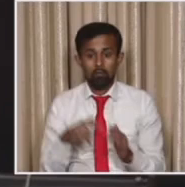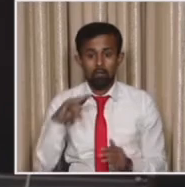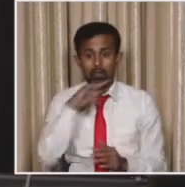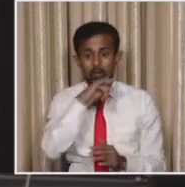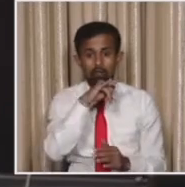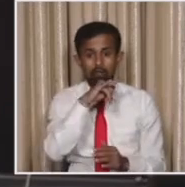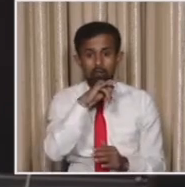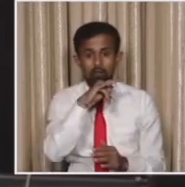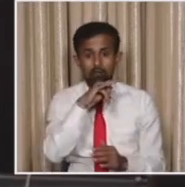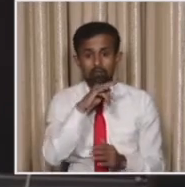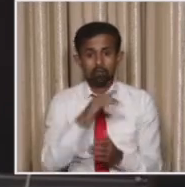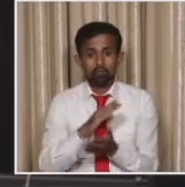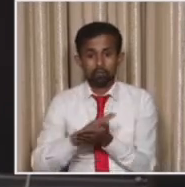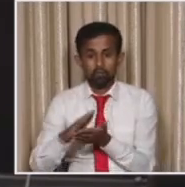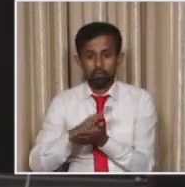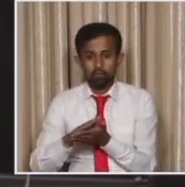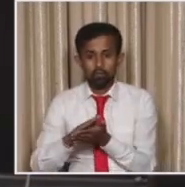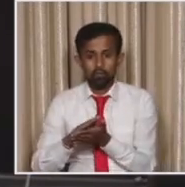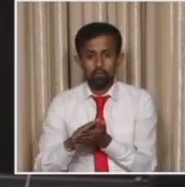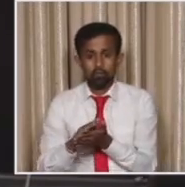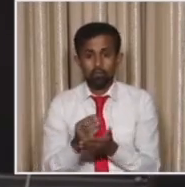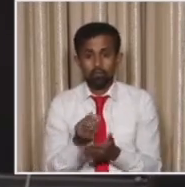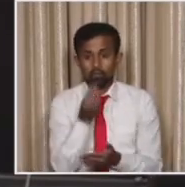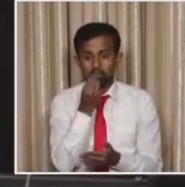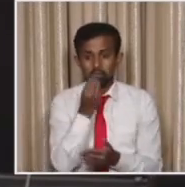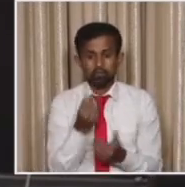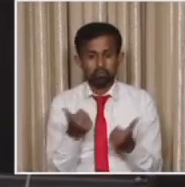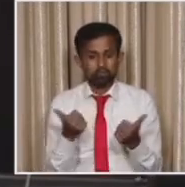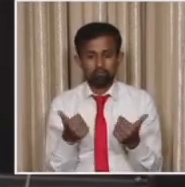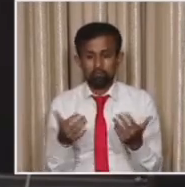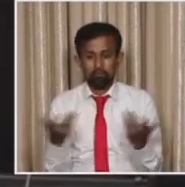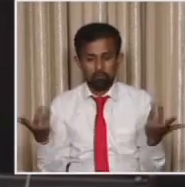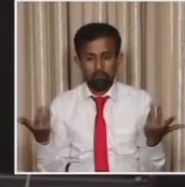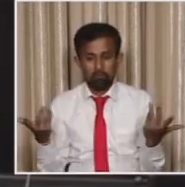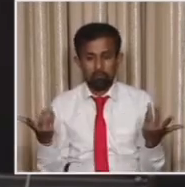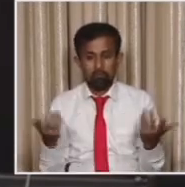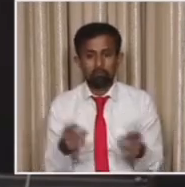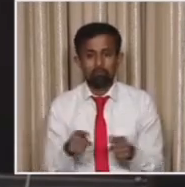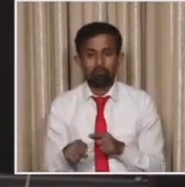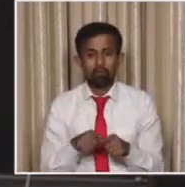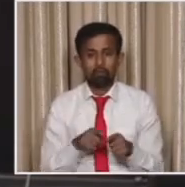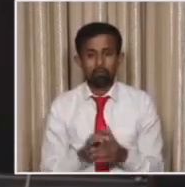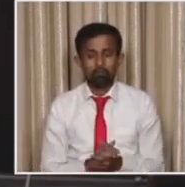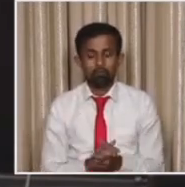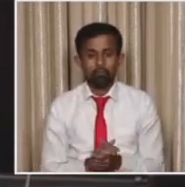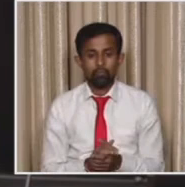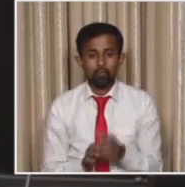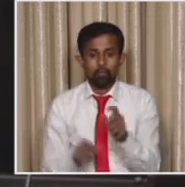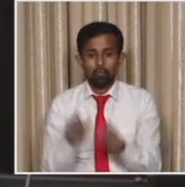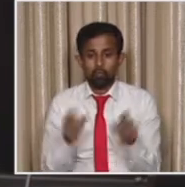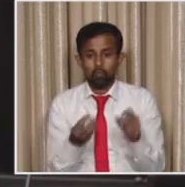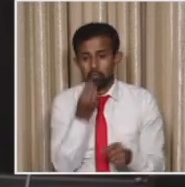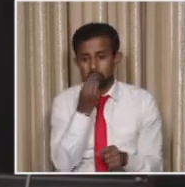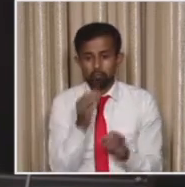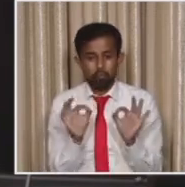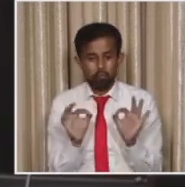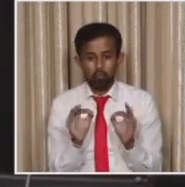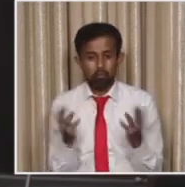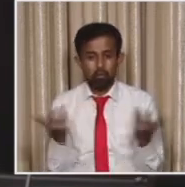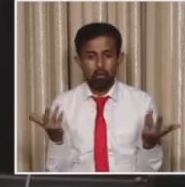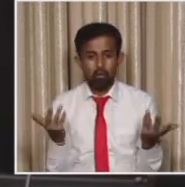එයාලයින්ස් සර්වින් ෆුඩ් විච් ඉස් නොට් සූටබල් ෆෝ හියුමන් කන්සම්ප්ෂන් මිනිස්සුන්ගේ පරිභෝජනයට සුදුසු